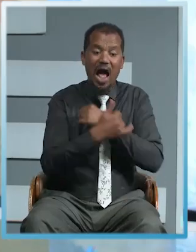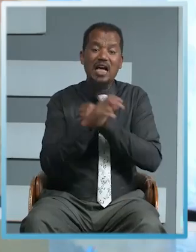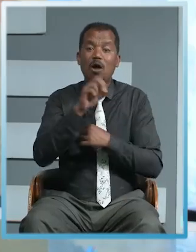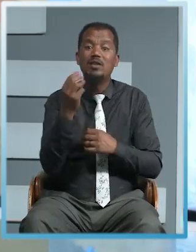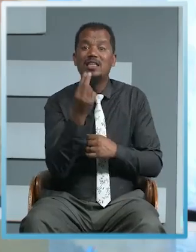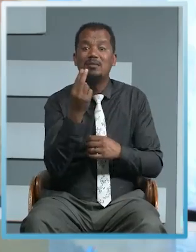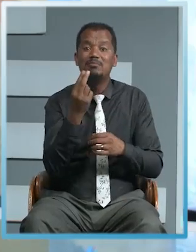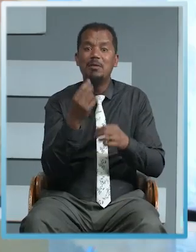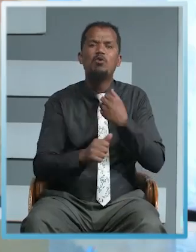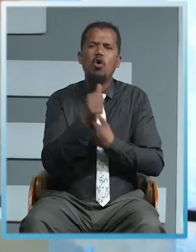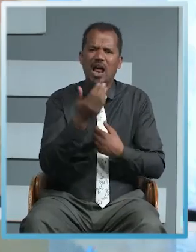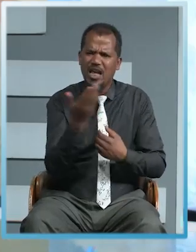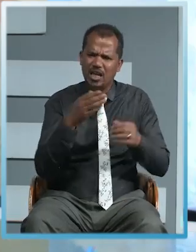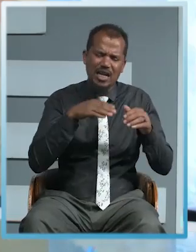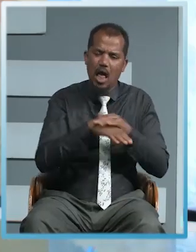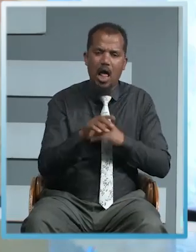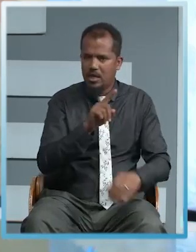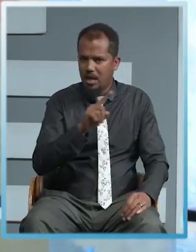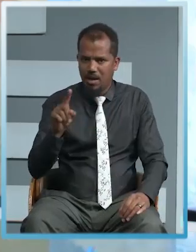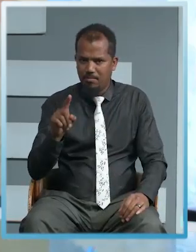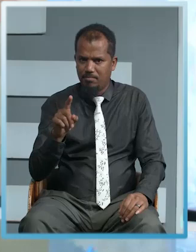ጥቅም የሚጎዳ ነገር ውስጥ አንገባም።